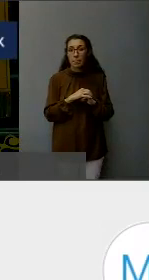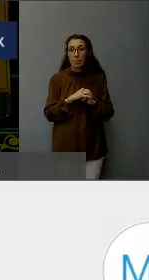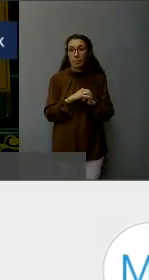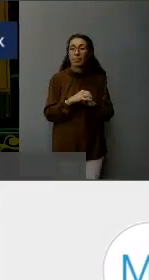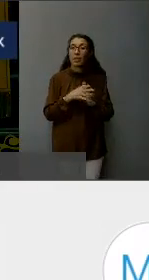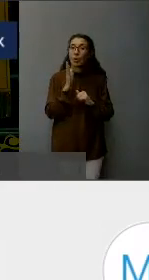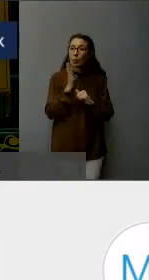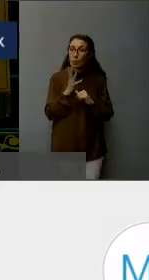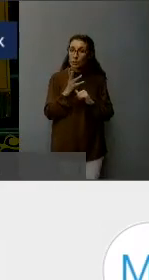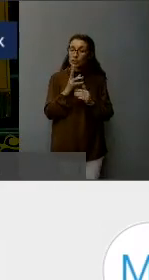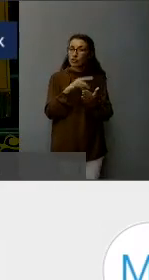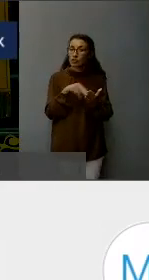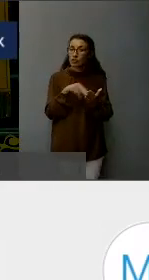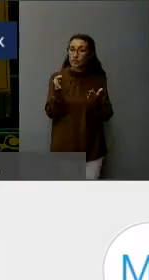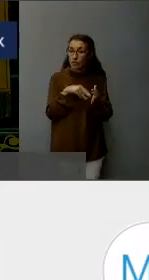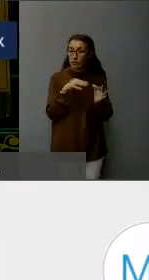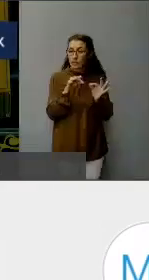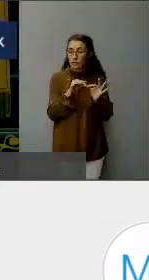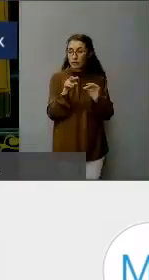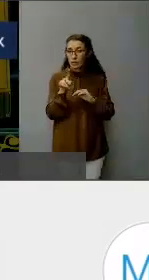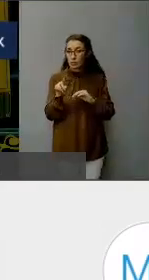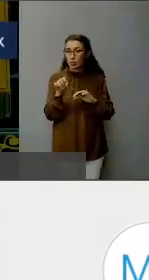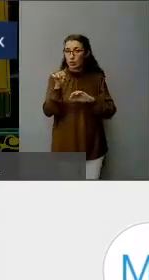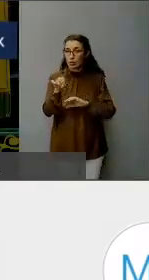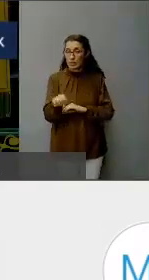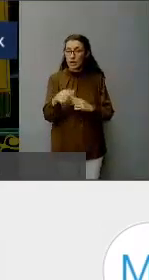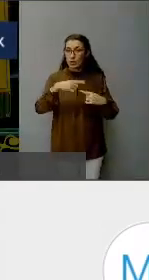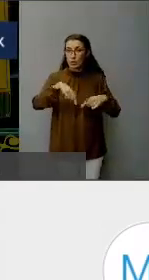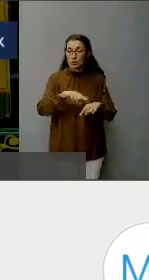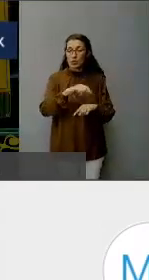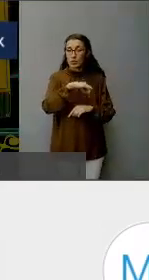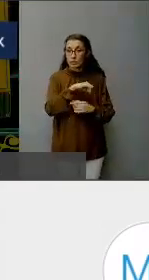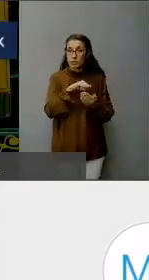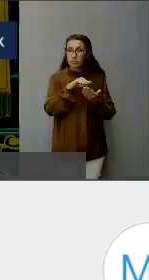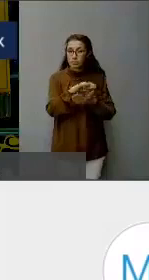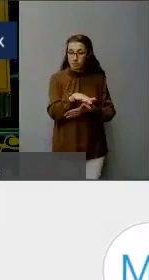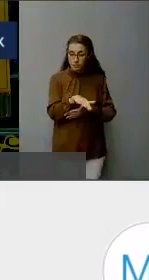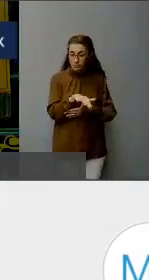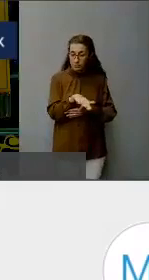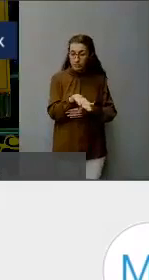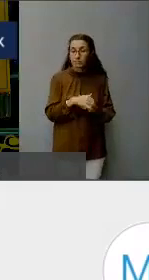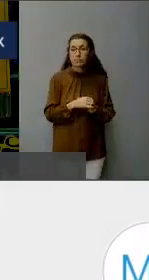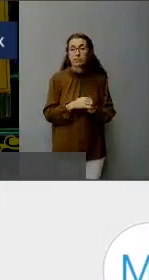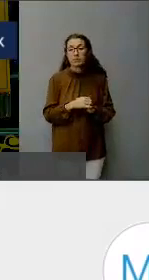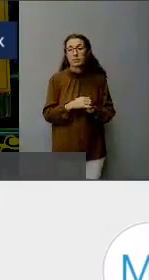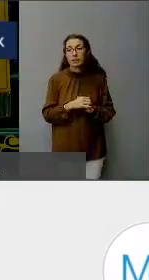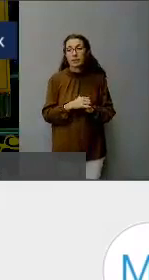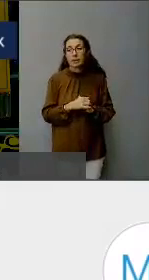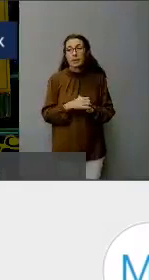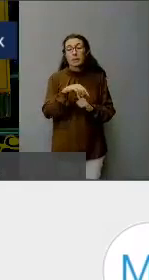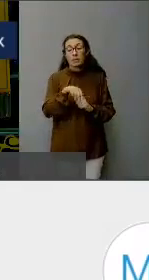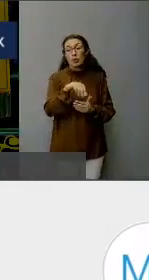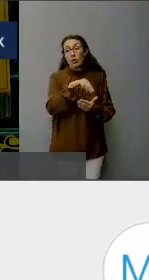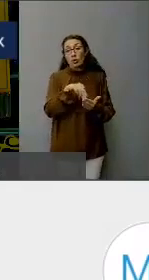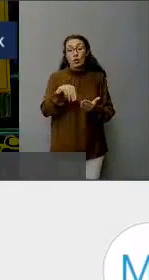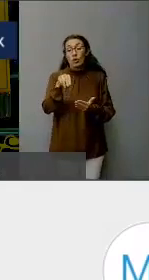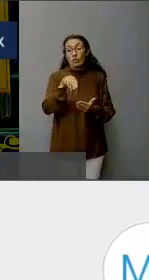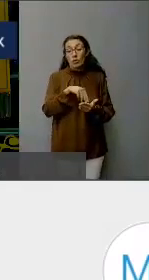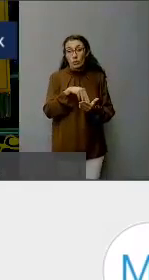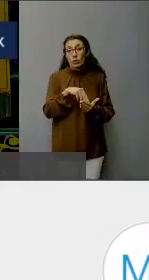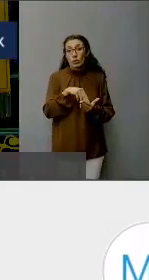15 voti favorevoli 21 contrari consiglio comunale respinge il numero 216 in votazione ora